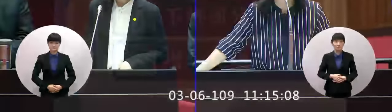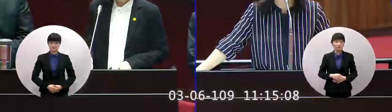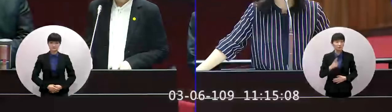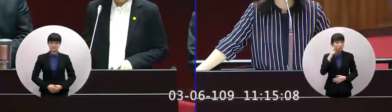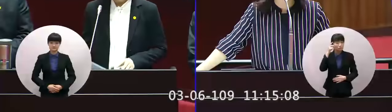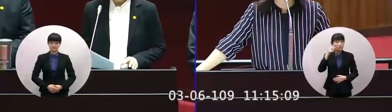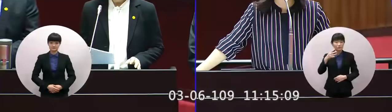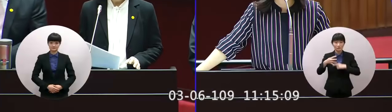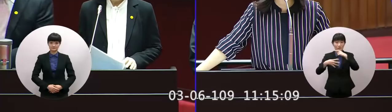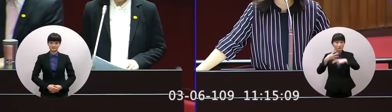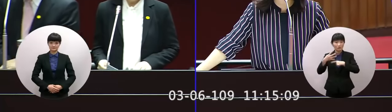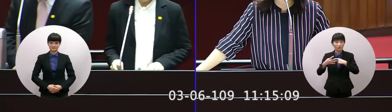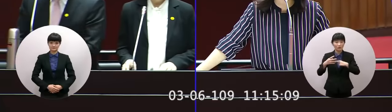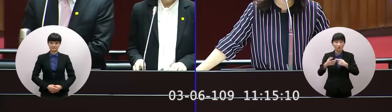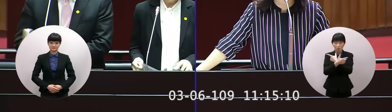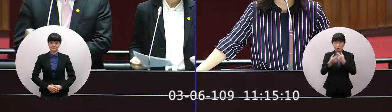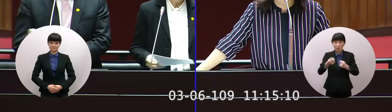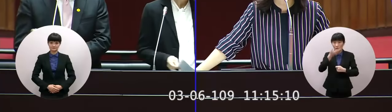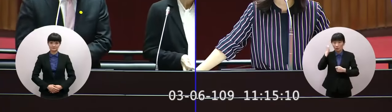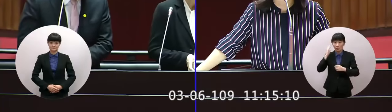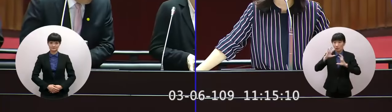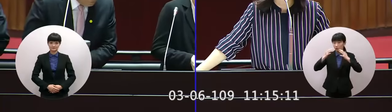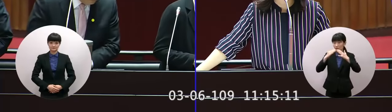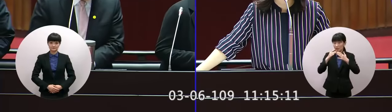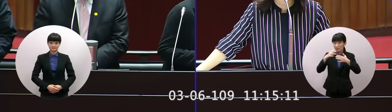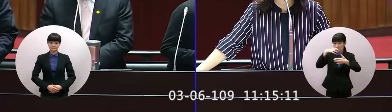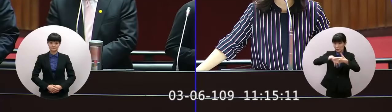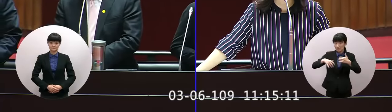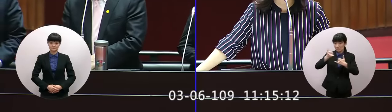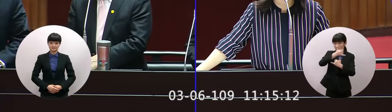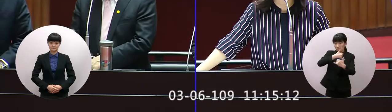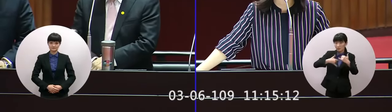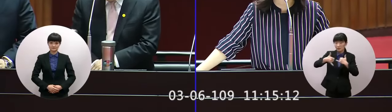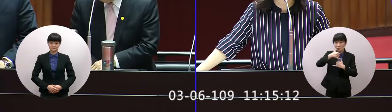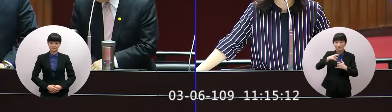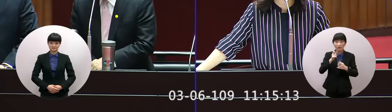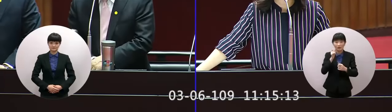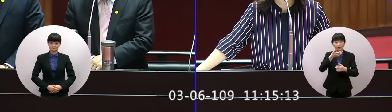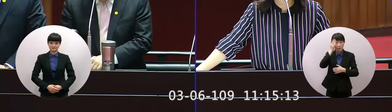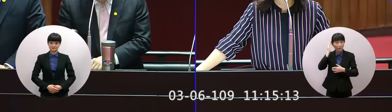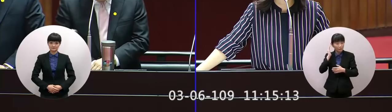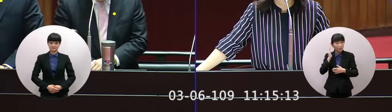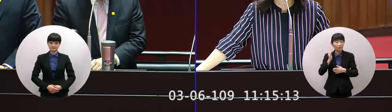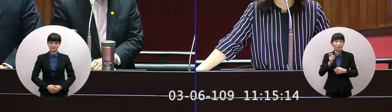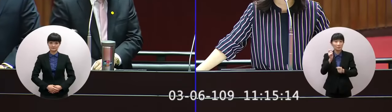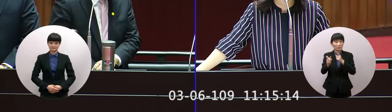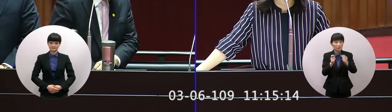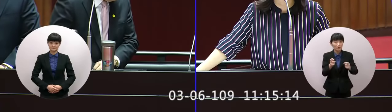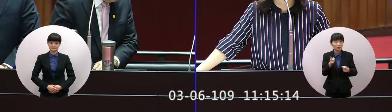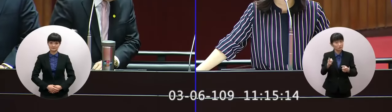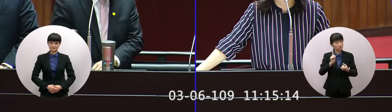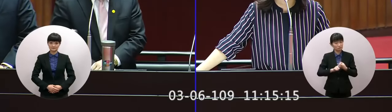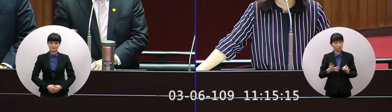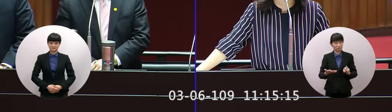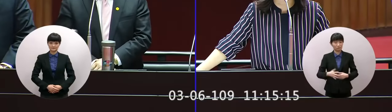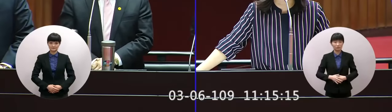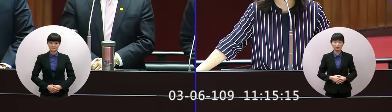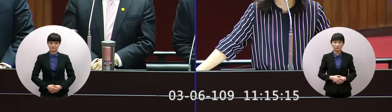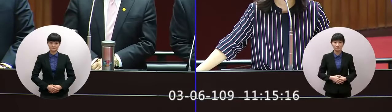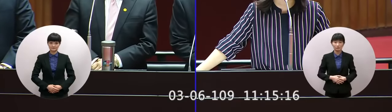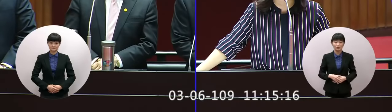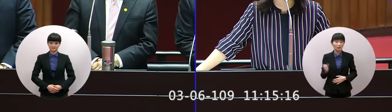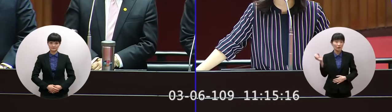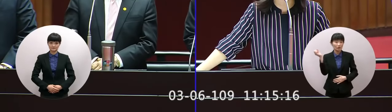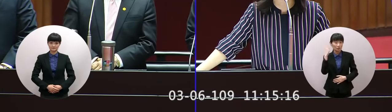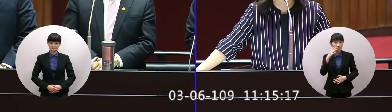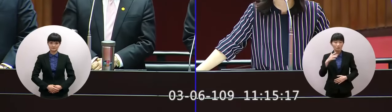吗？ 哇，这一 次因为一定要绑国旅才能够拿到振兴抵用券的，目前传出